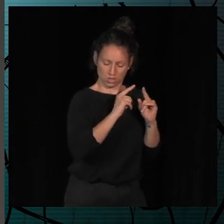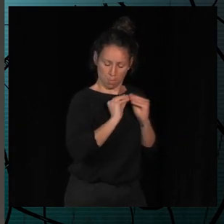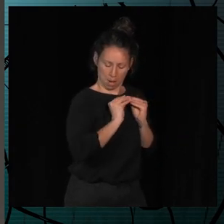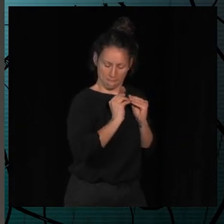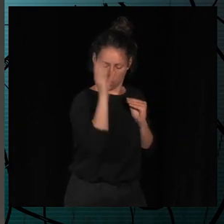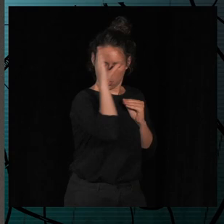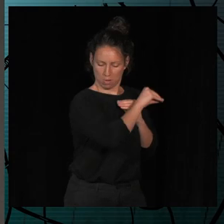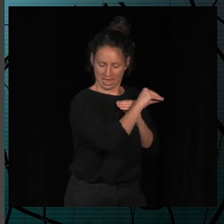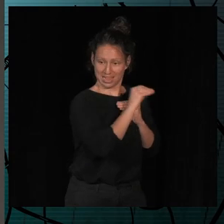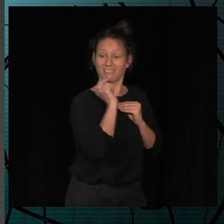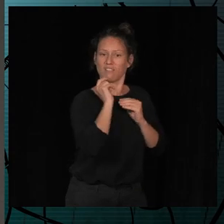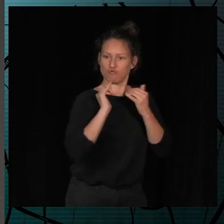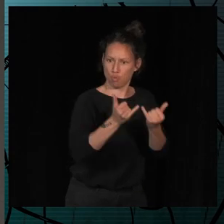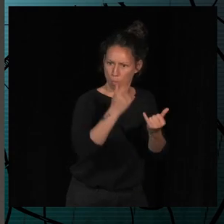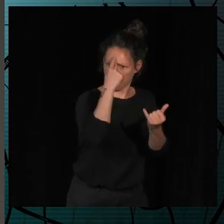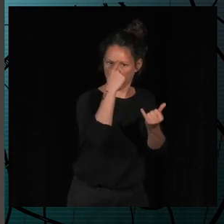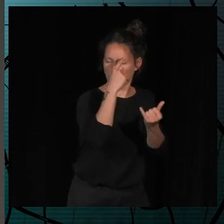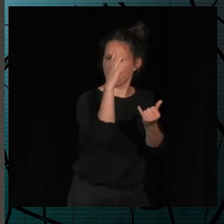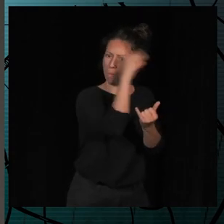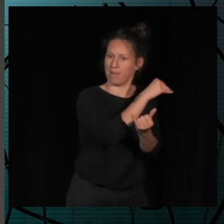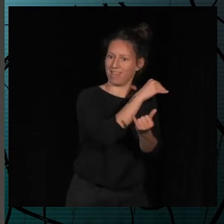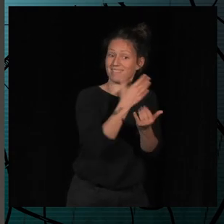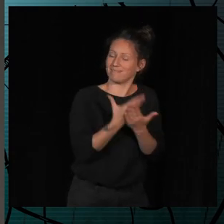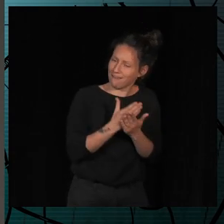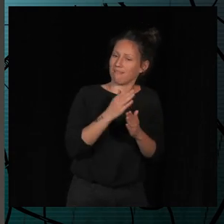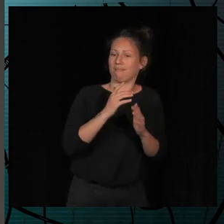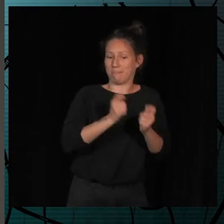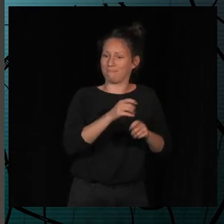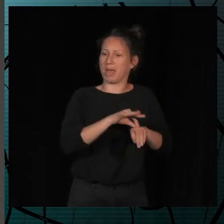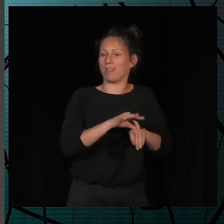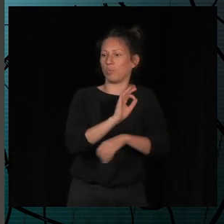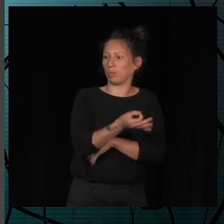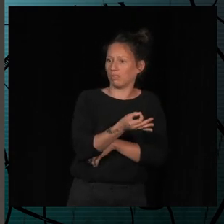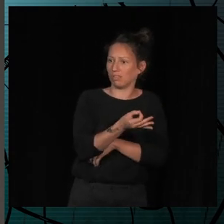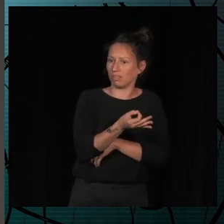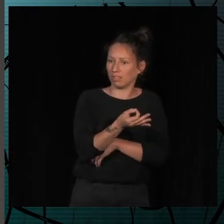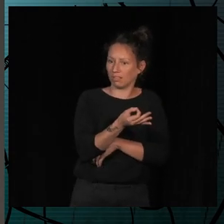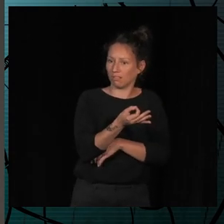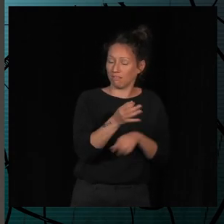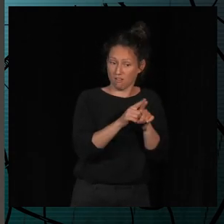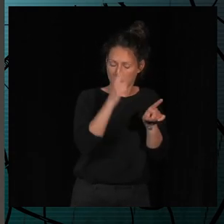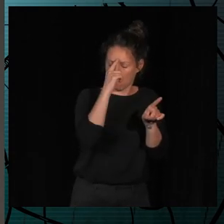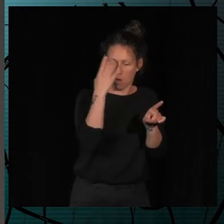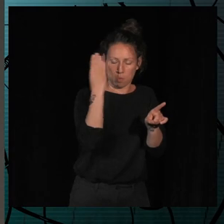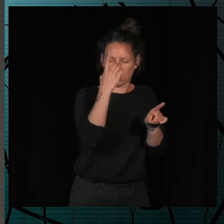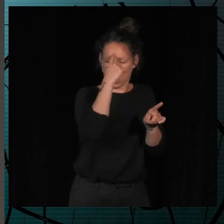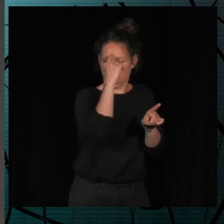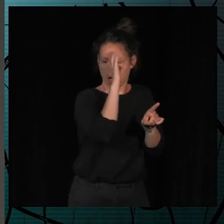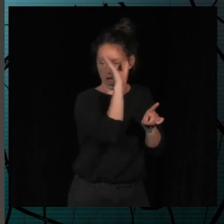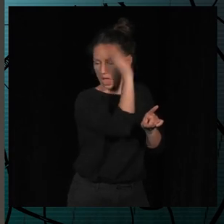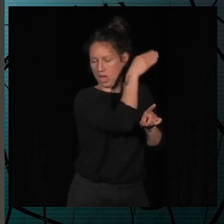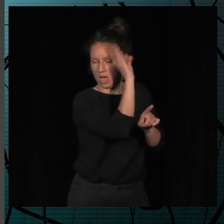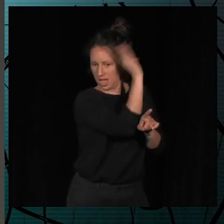même c'est juste une façon de pas pointer comme maladie par ça peut être ça peut être de peu de temps hein voilà c'est mais donc quand on parle de jeux